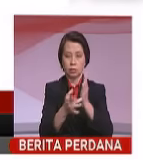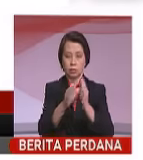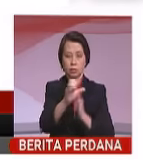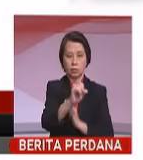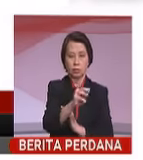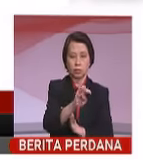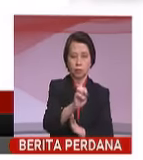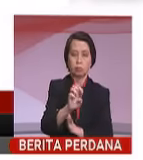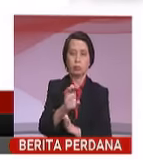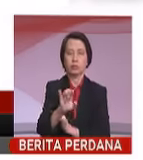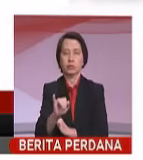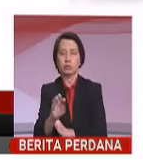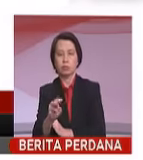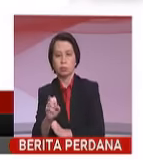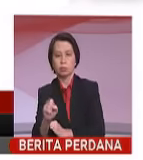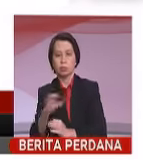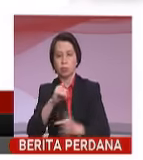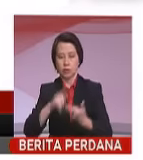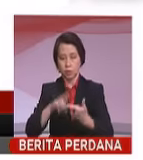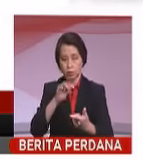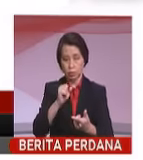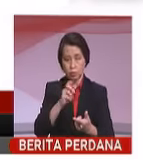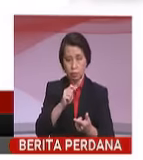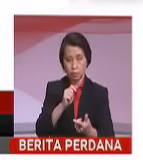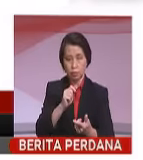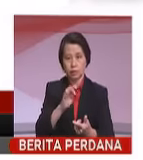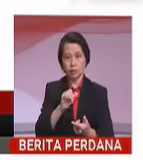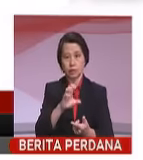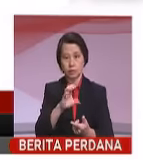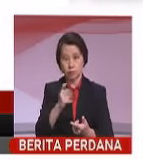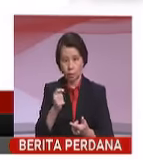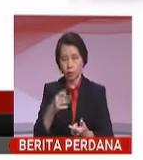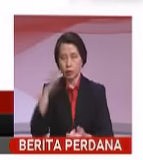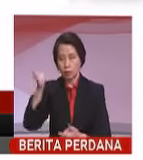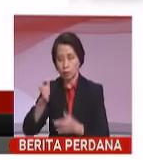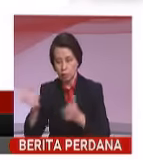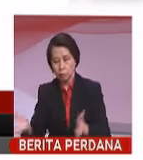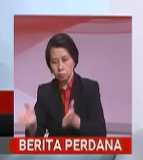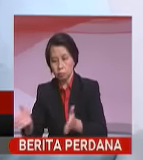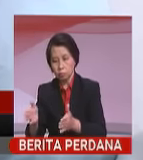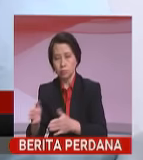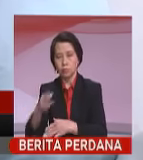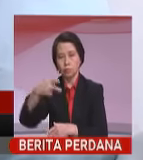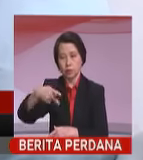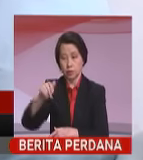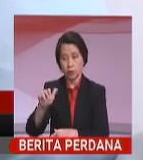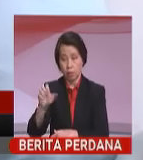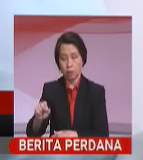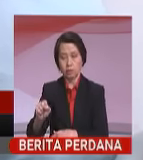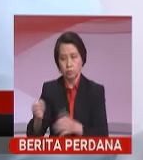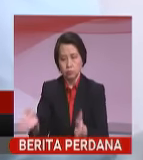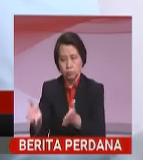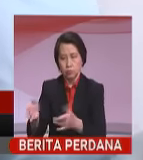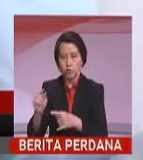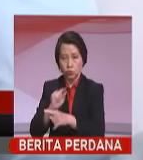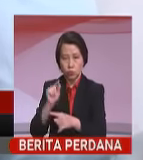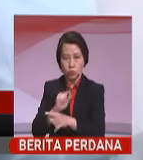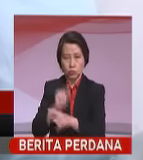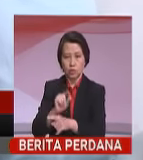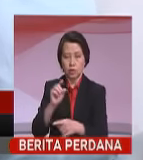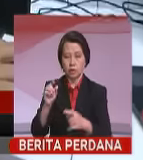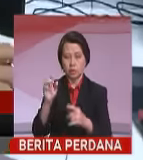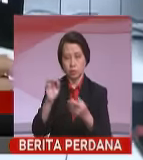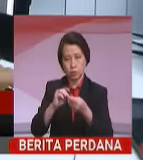semikonduktor dan deep tech. DETF juga akan turut menggalakkan perusahaan kecil dan sederhana PKS menggunakan platform